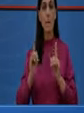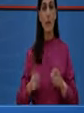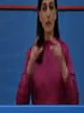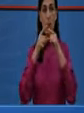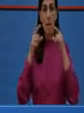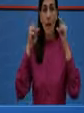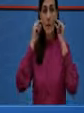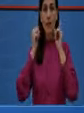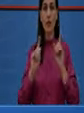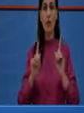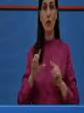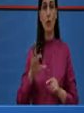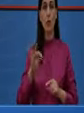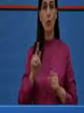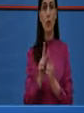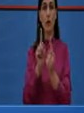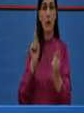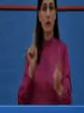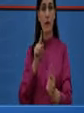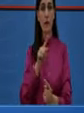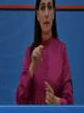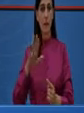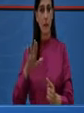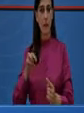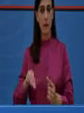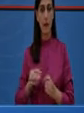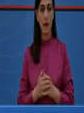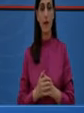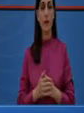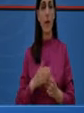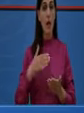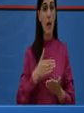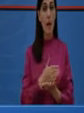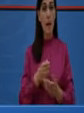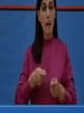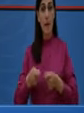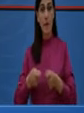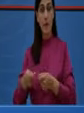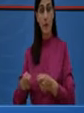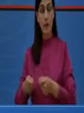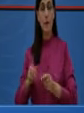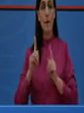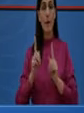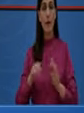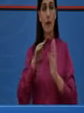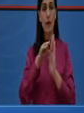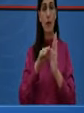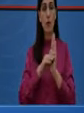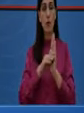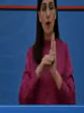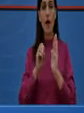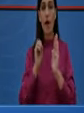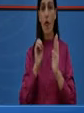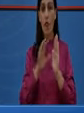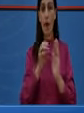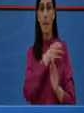vendosni maskat kur nuk është të mundur të ruaj distanca. Çdo biznes duhet të zbatojë me rigorozitet protokollet e sigurisë për